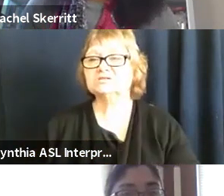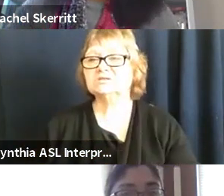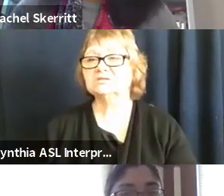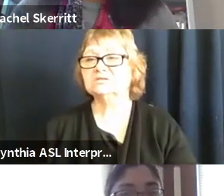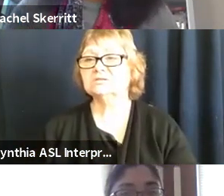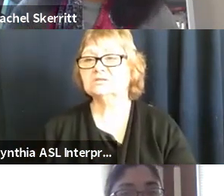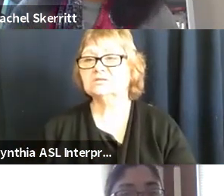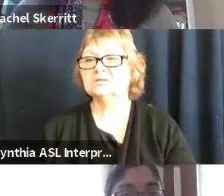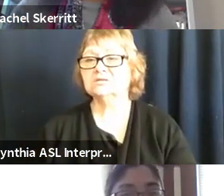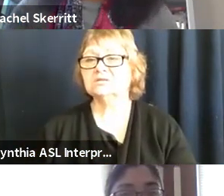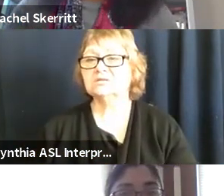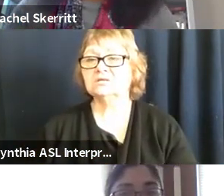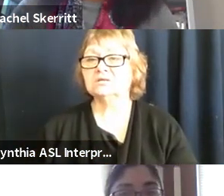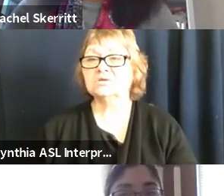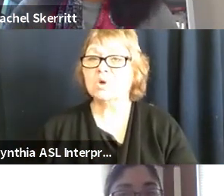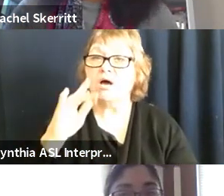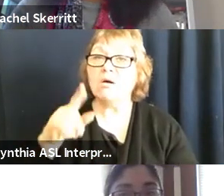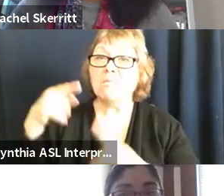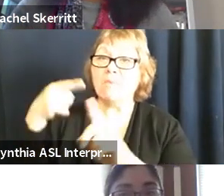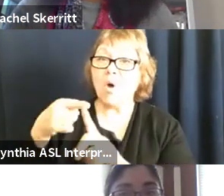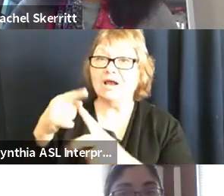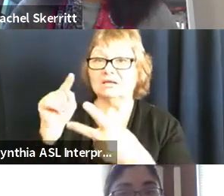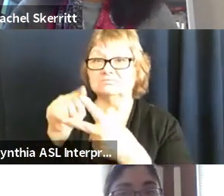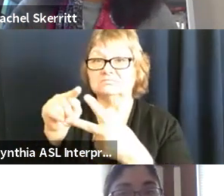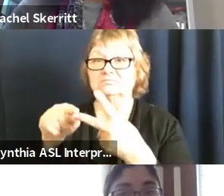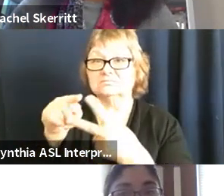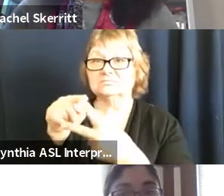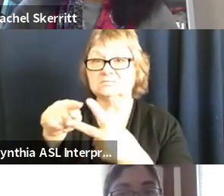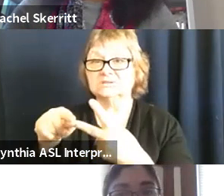所以最後我想講兩句說話。 So at the end, there's two things I want to say.